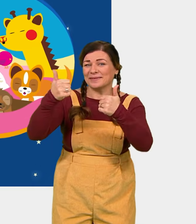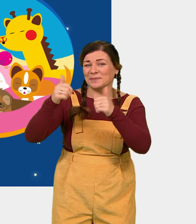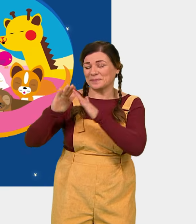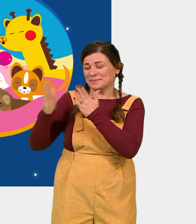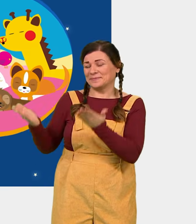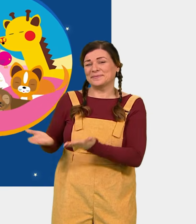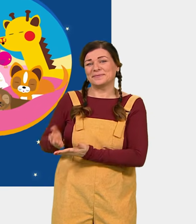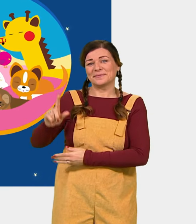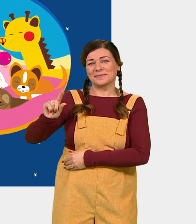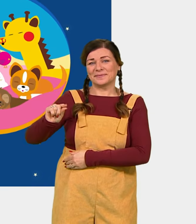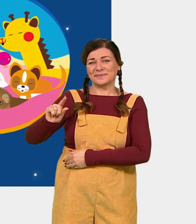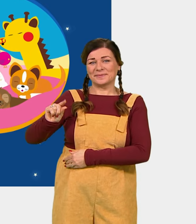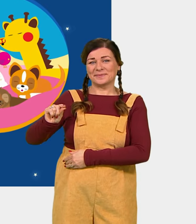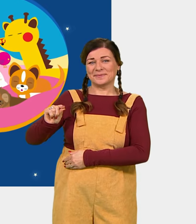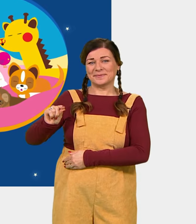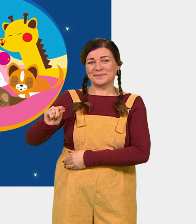da o fyd